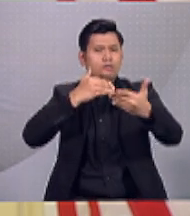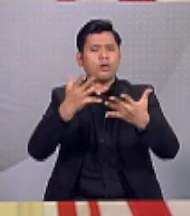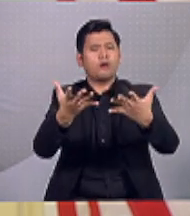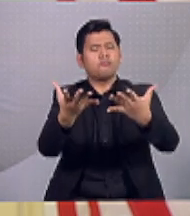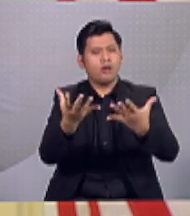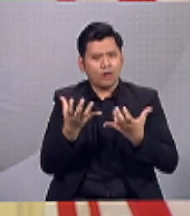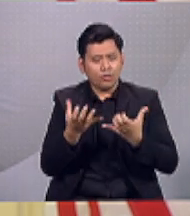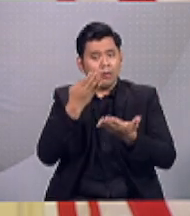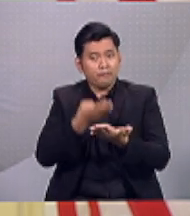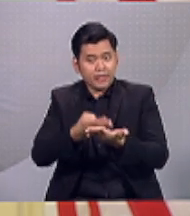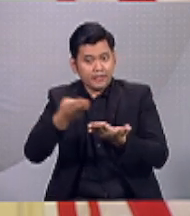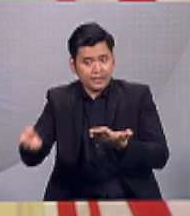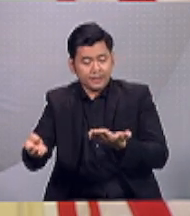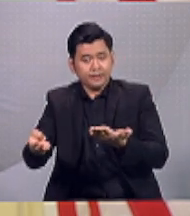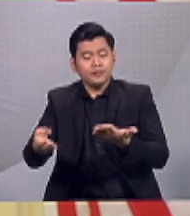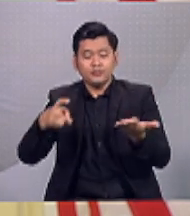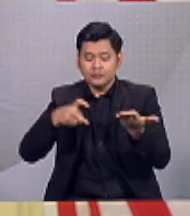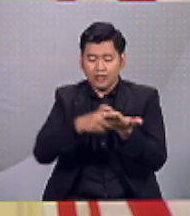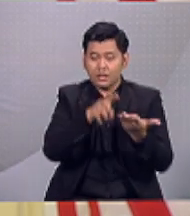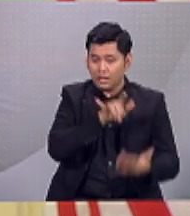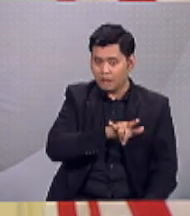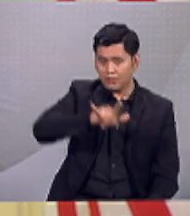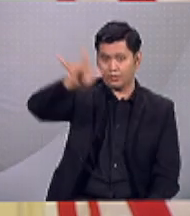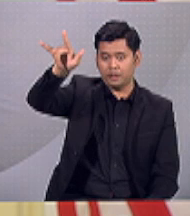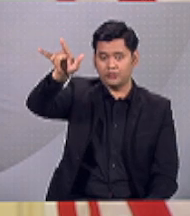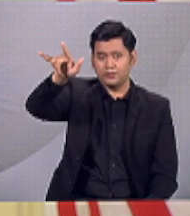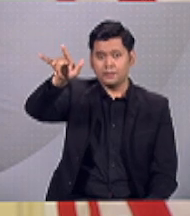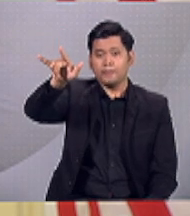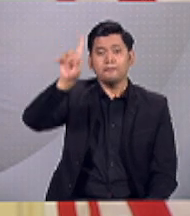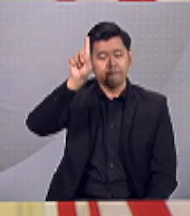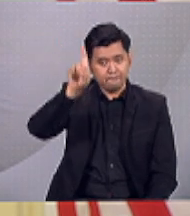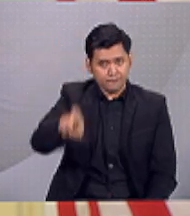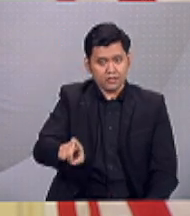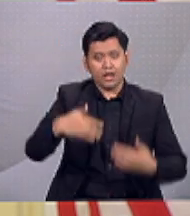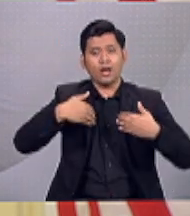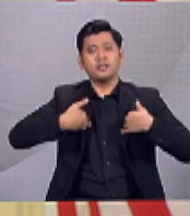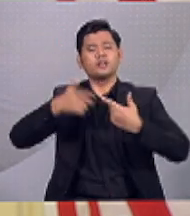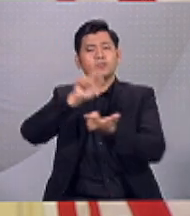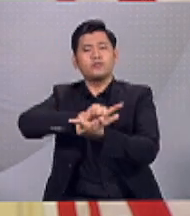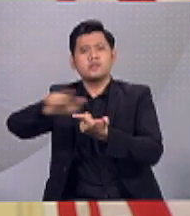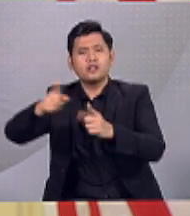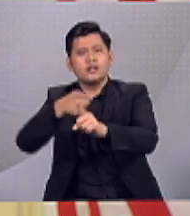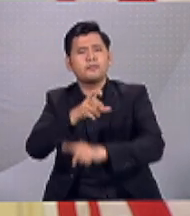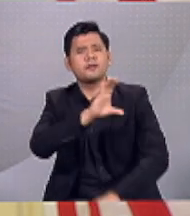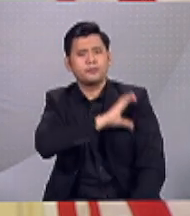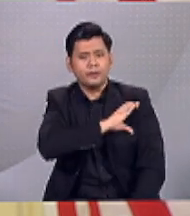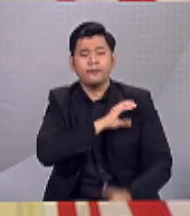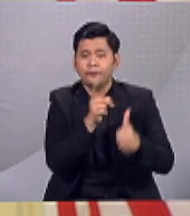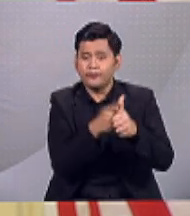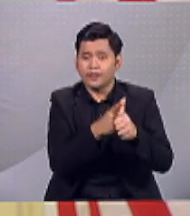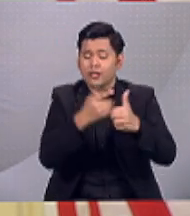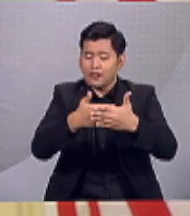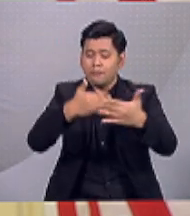membeli tiket pesawat, sebelum membeli tiket pesawat, dapatkan kebenaran daripada pihak polis dulu